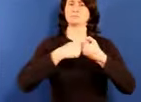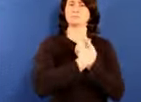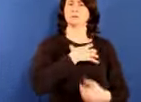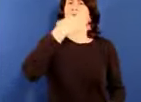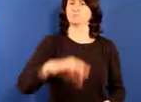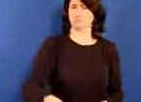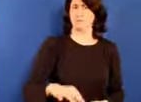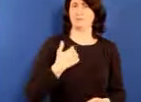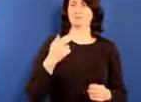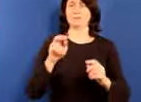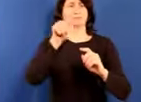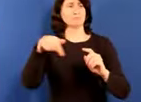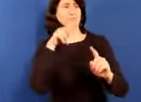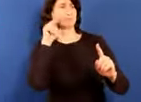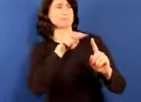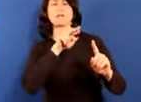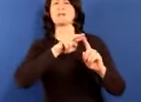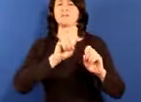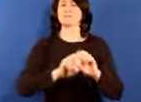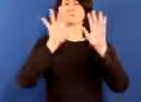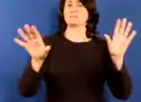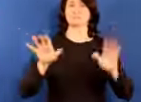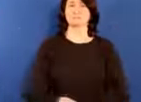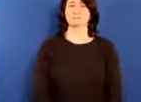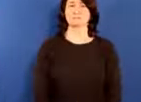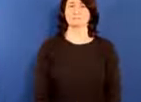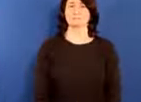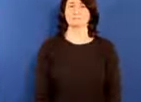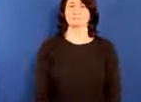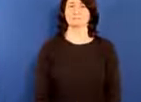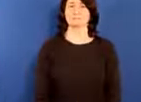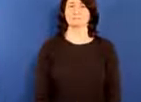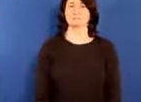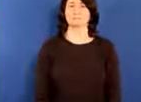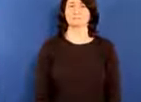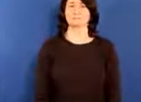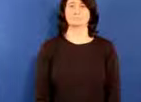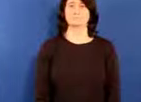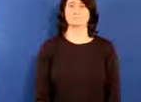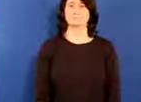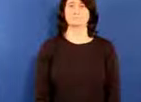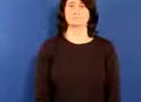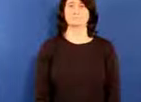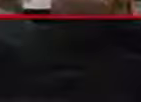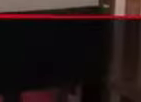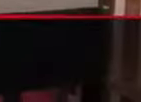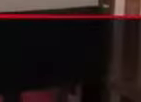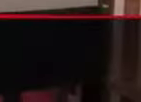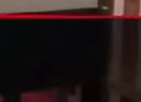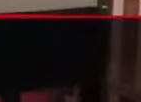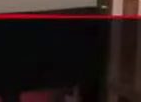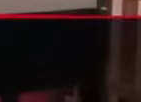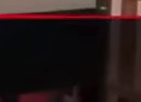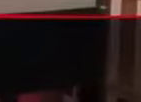aktibo garrantzitsua osatzen dutela kontuan izan da. Azken 10 urteetan gogor egin du lan kolektibo horren beharrizanei